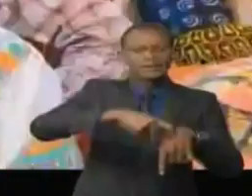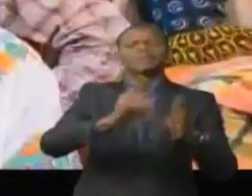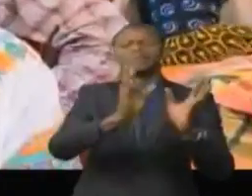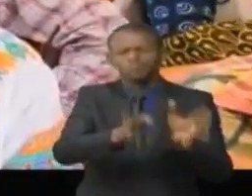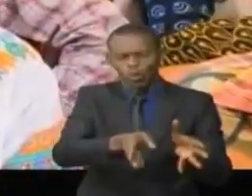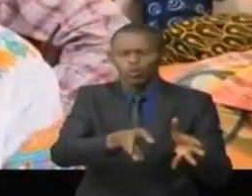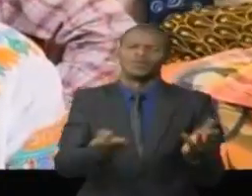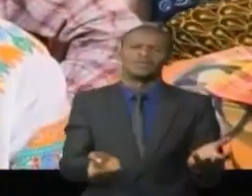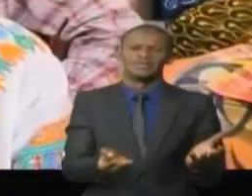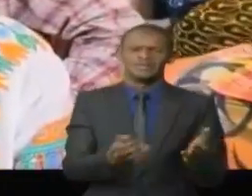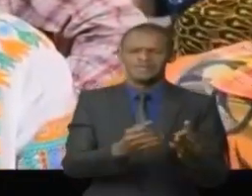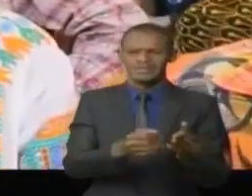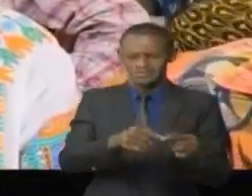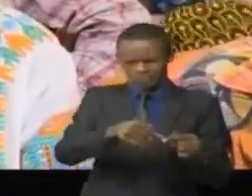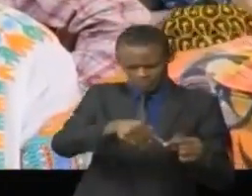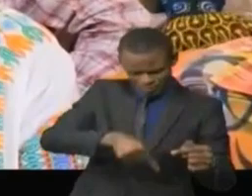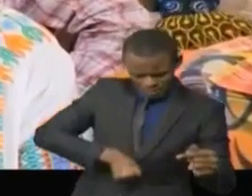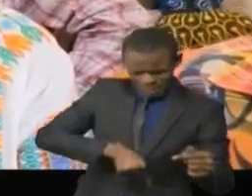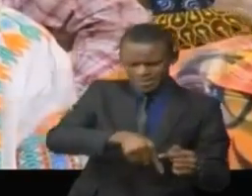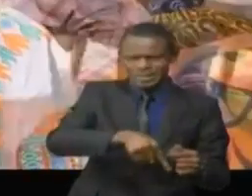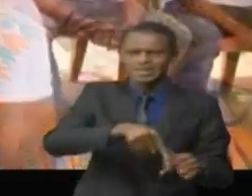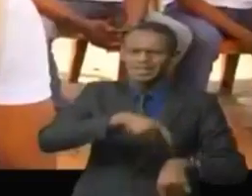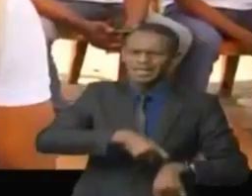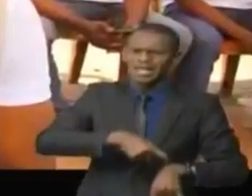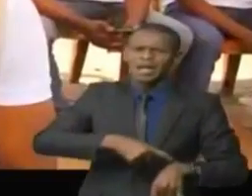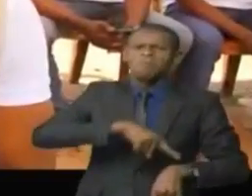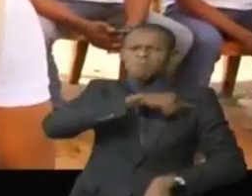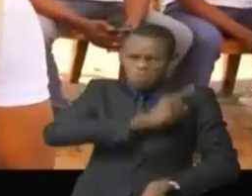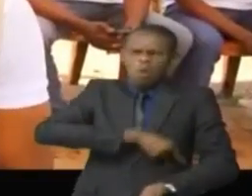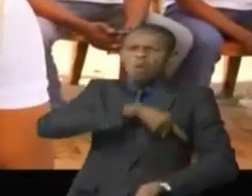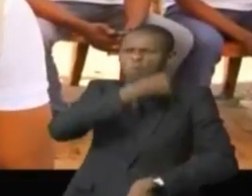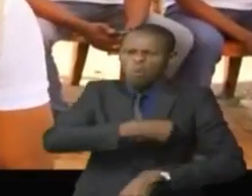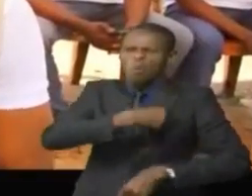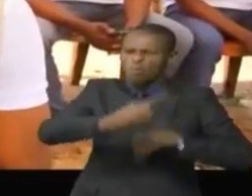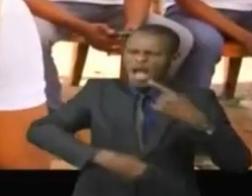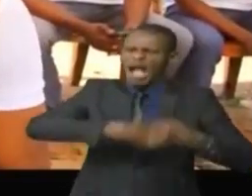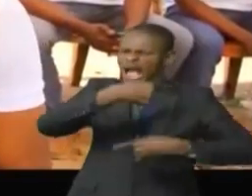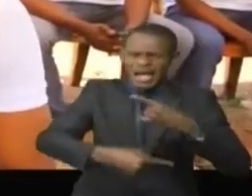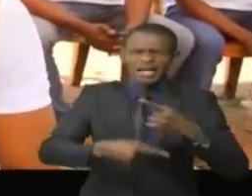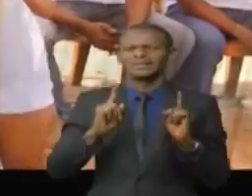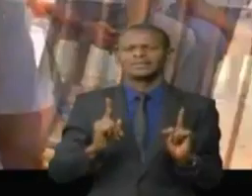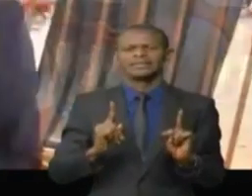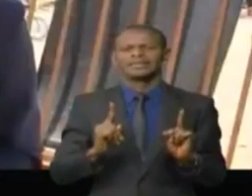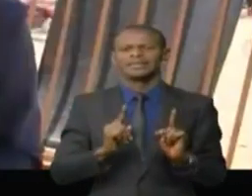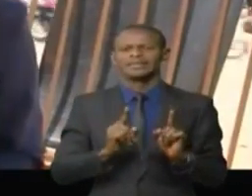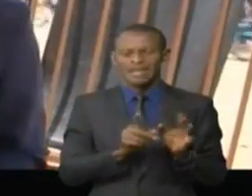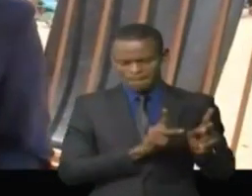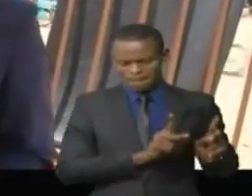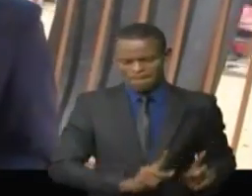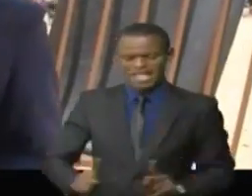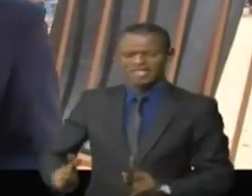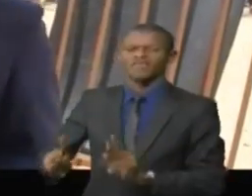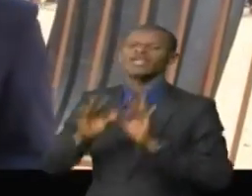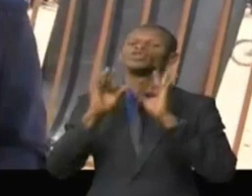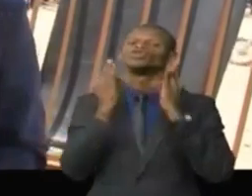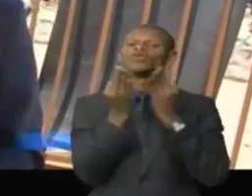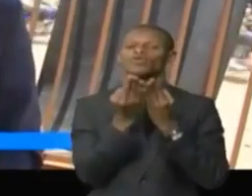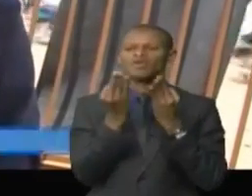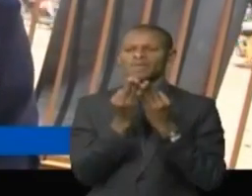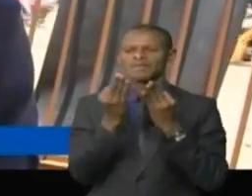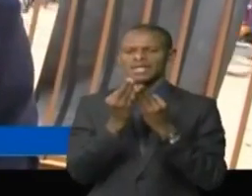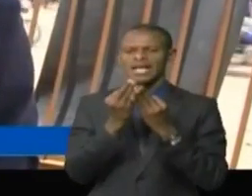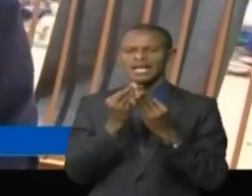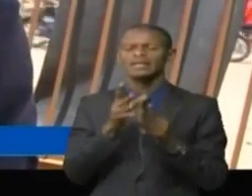ici quelques statistiques en rapport avec la planification familiale dans la province du Kassai. L'utilisation de ces services